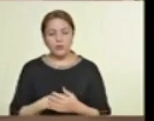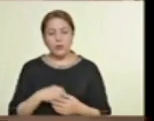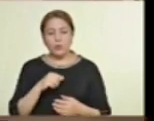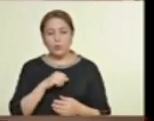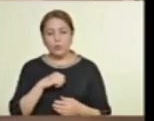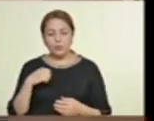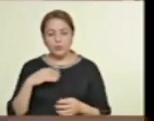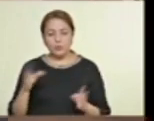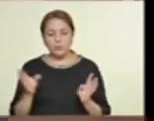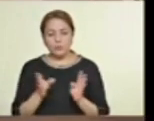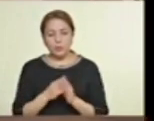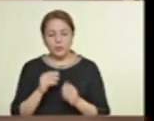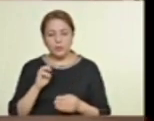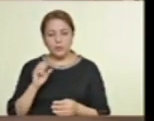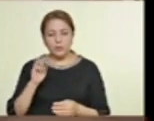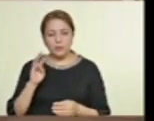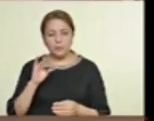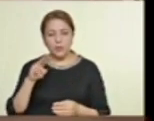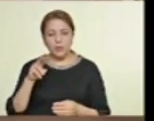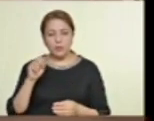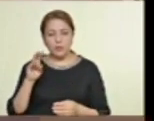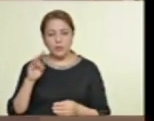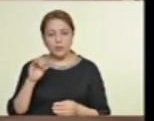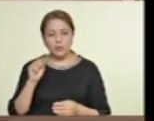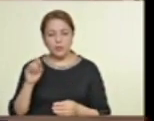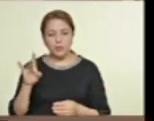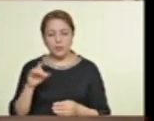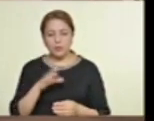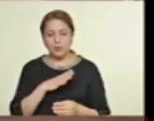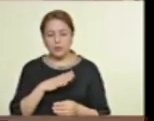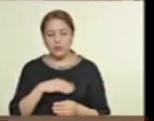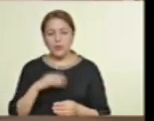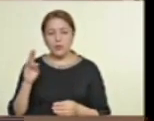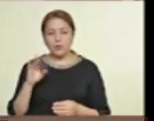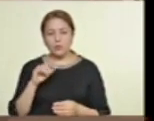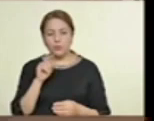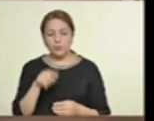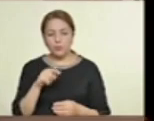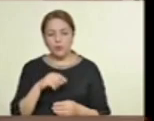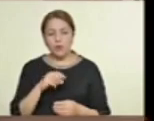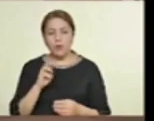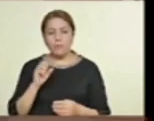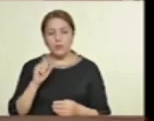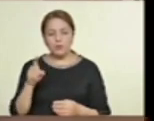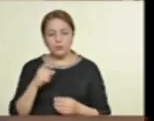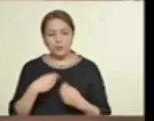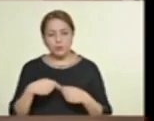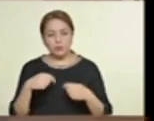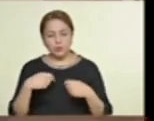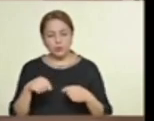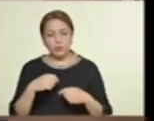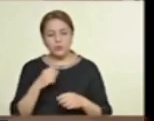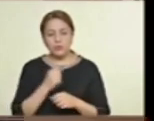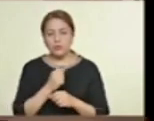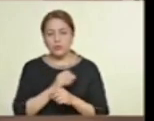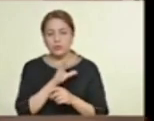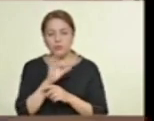bilan ta'minlanar edi. Lekin ushbu mahsulotlar sotish maqsadida ishlab chiqarilmas